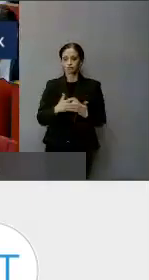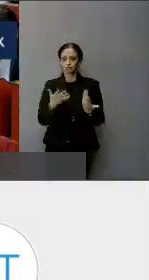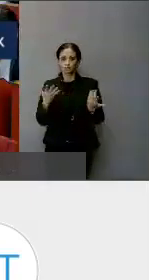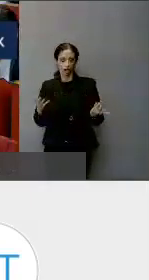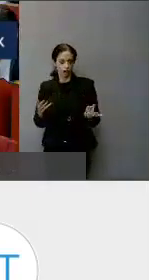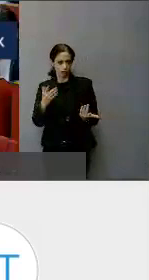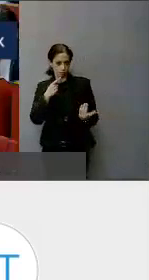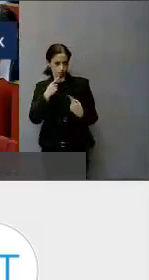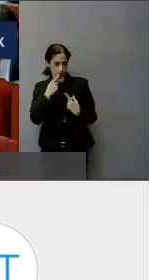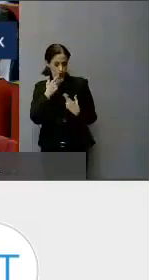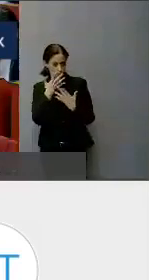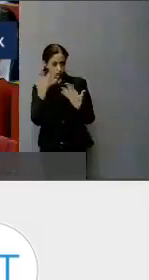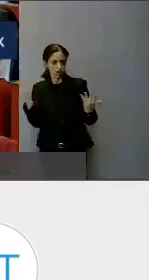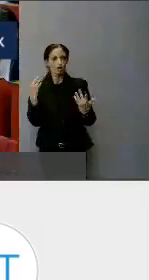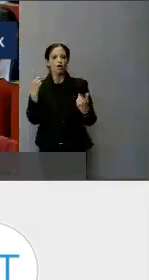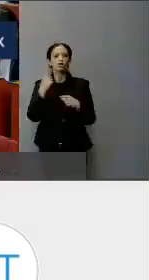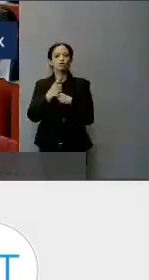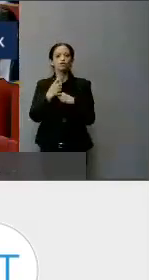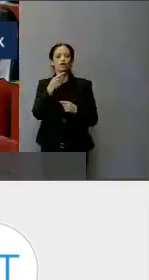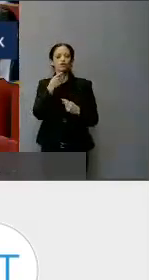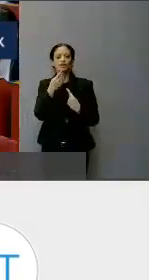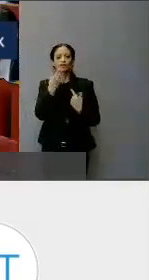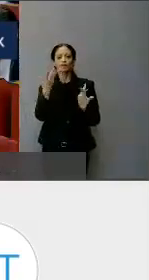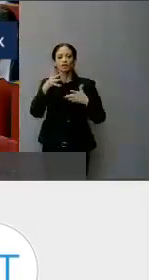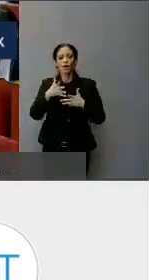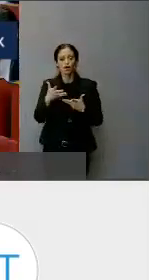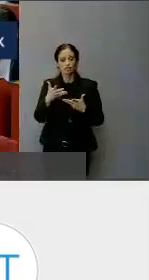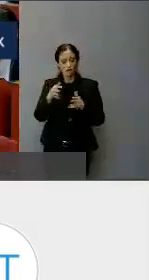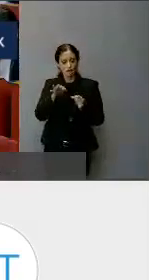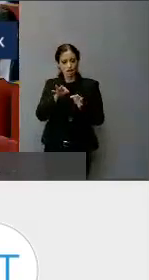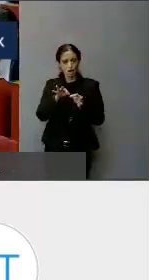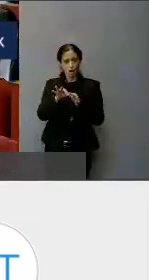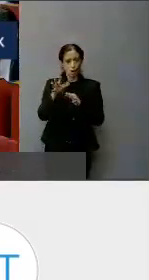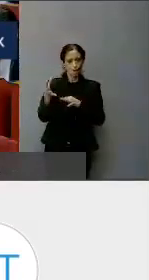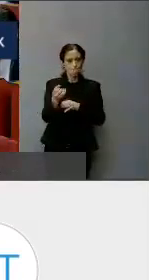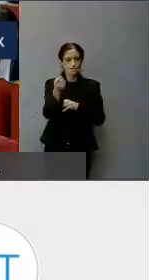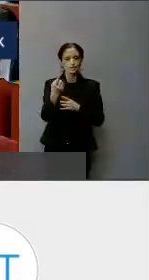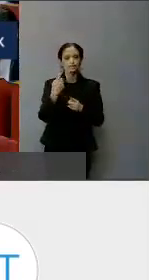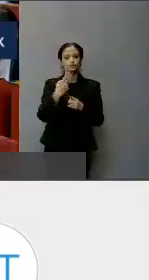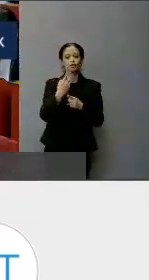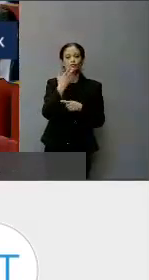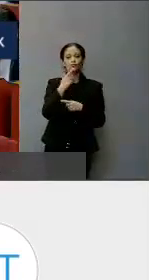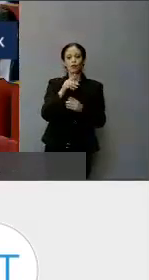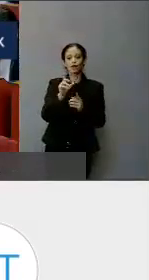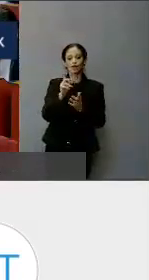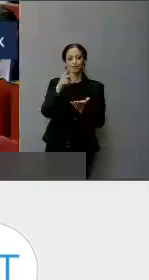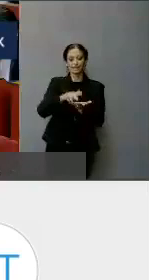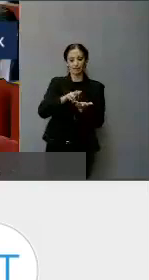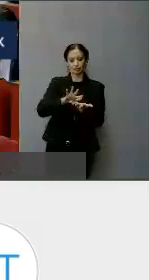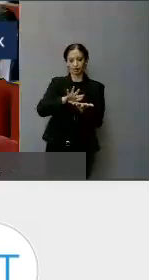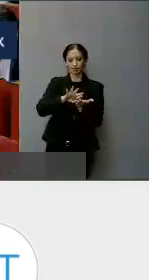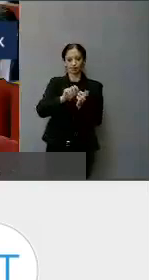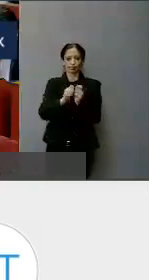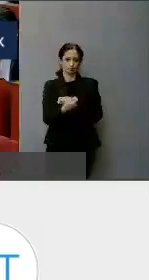esplicitamente che il meccanismo è quello di arrivare alla mutamento della delibera